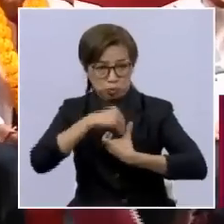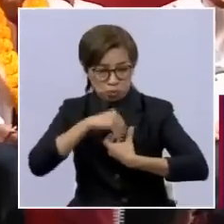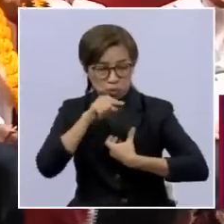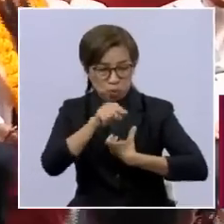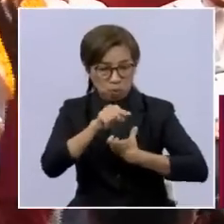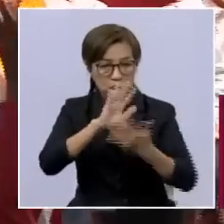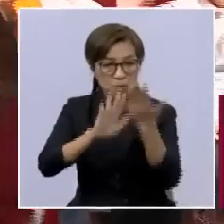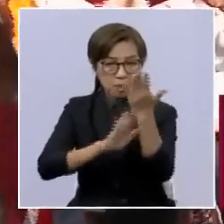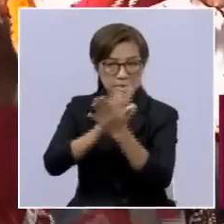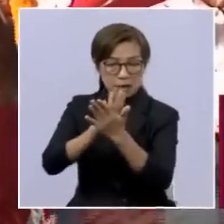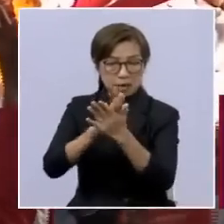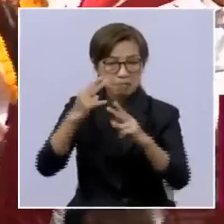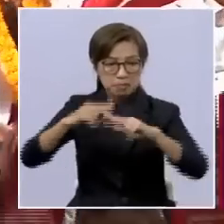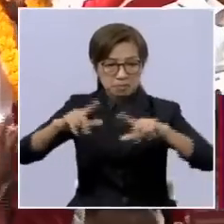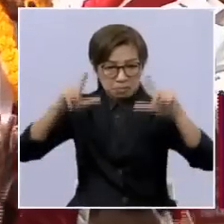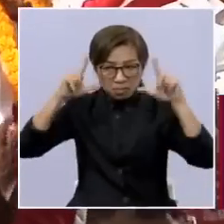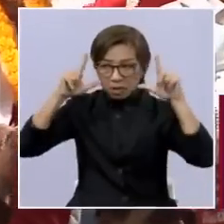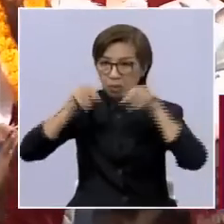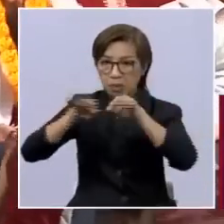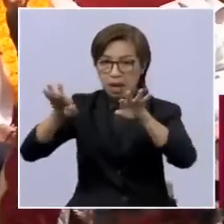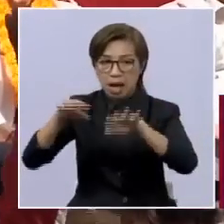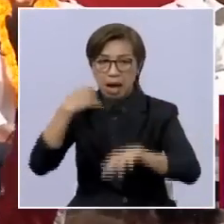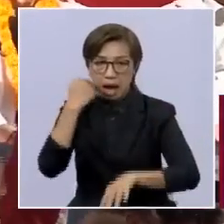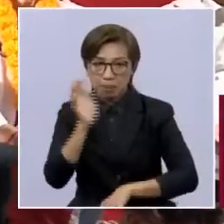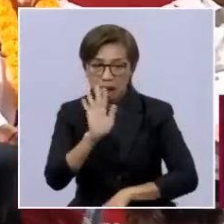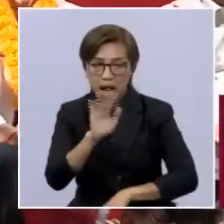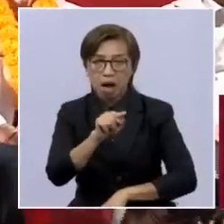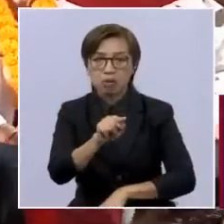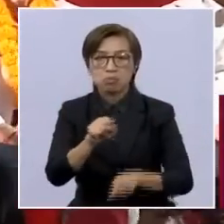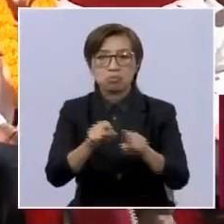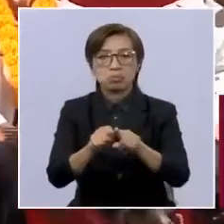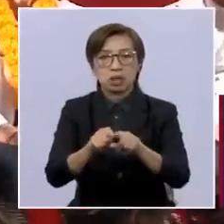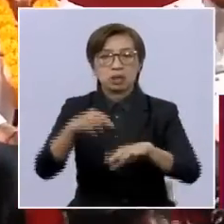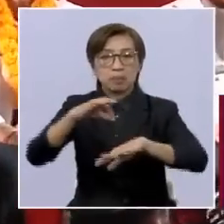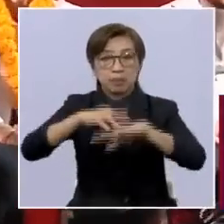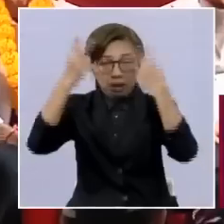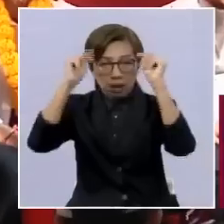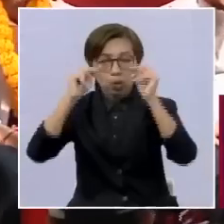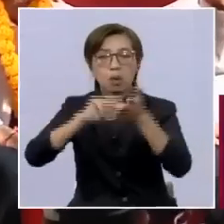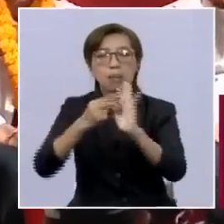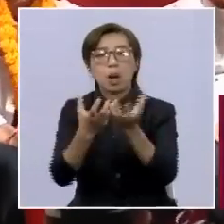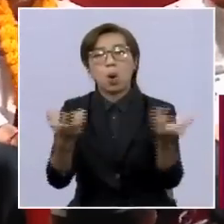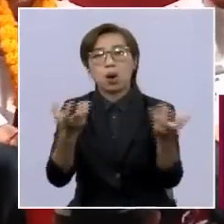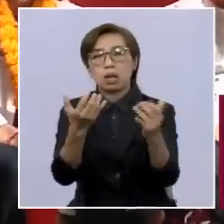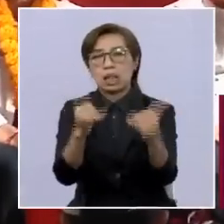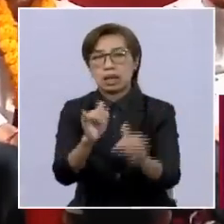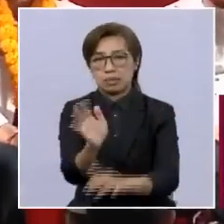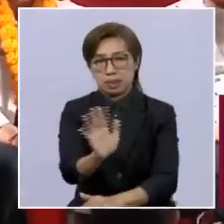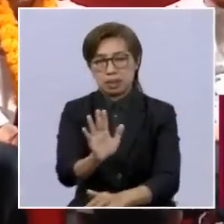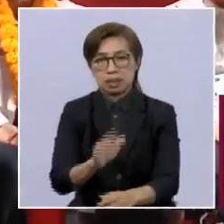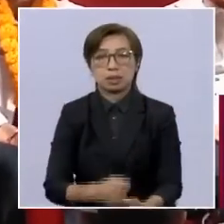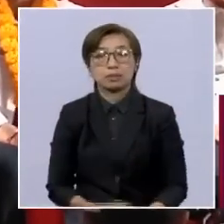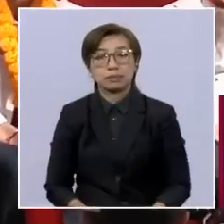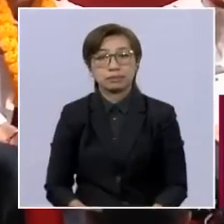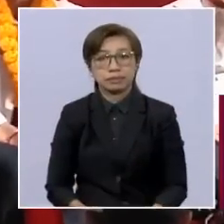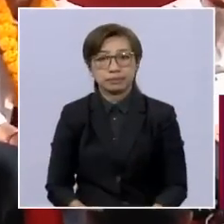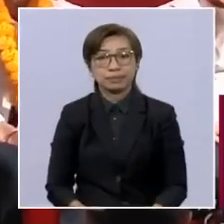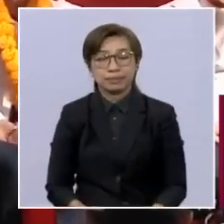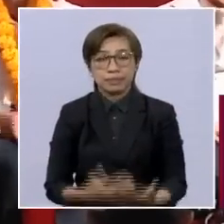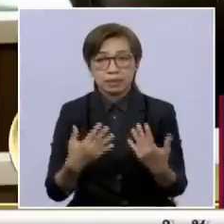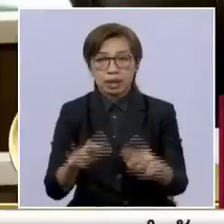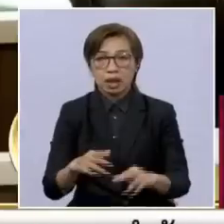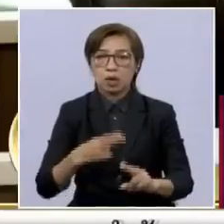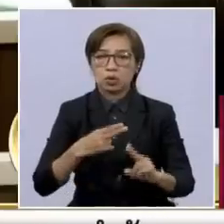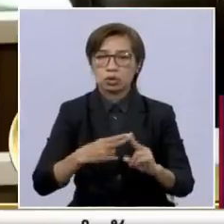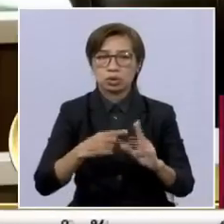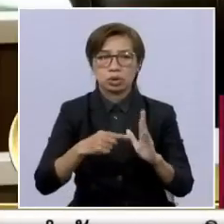แล้วก็ของประเทศไม่ใช่ของเล่นของใครหรือตระกูลใดตระกูลหนึ่งเท่านั้นหลังจากเกิดเรื่องนี้คุณผู้ชมทางด้านของคุณสมชายแส